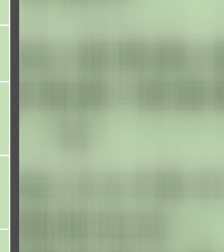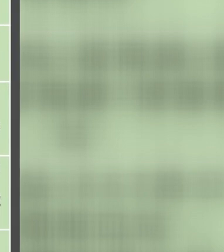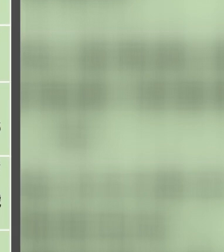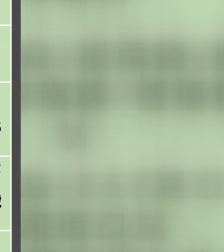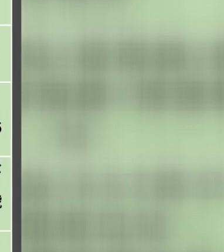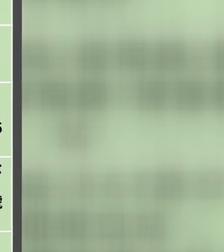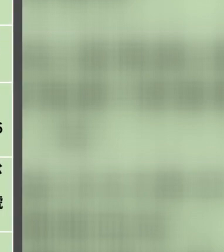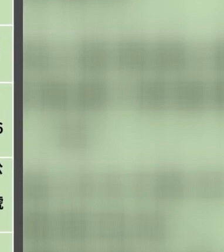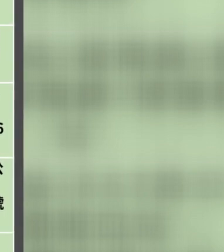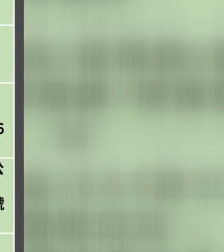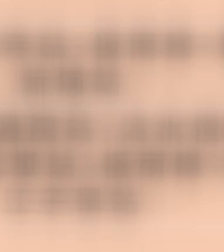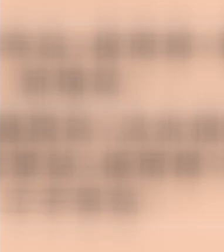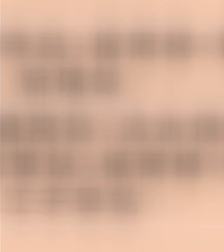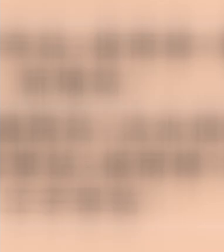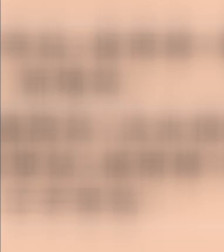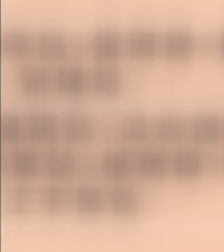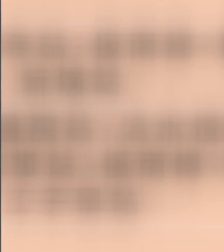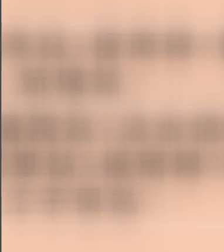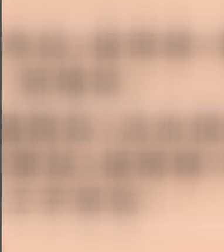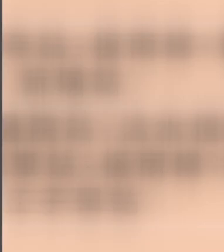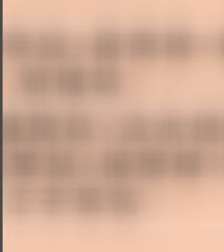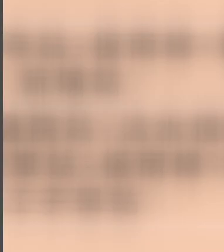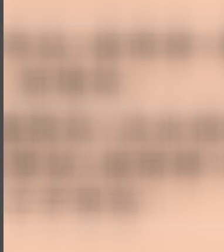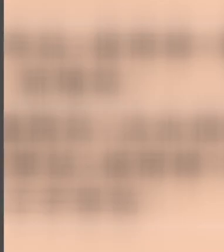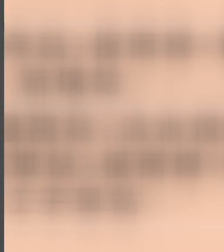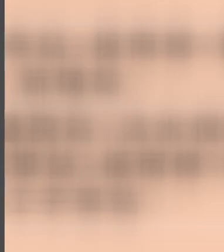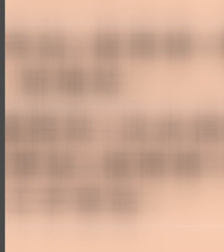民众赶快去筛检。